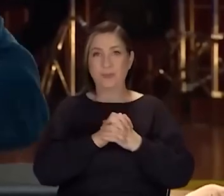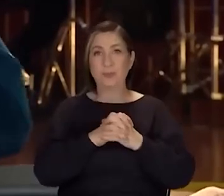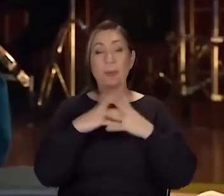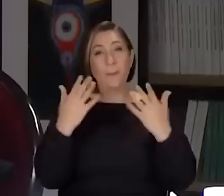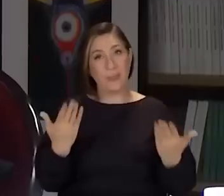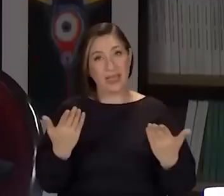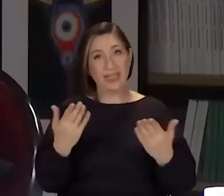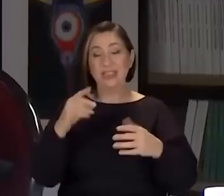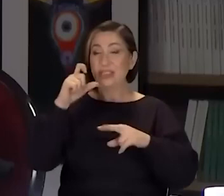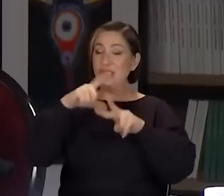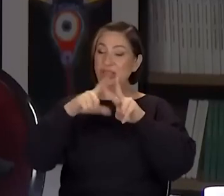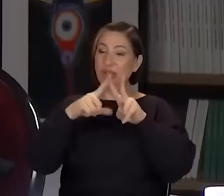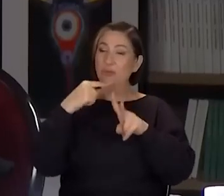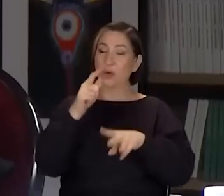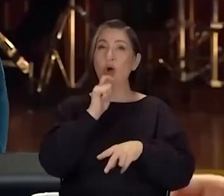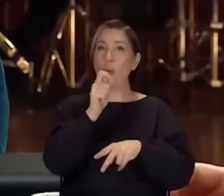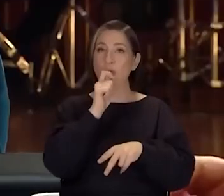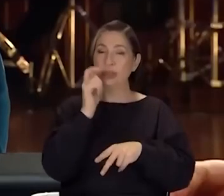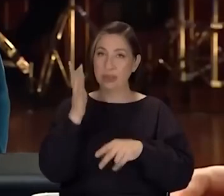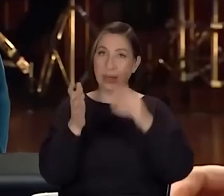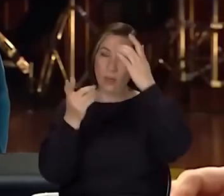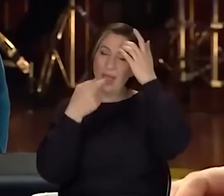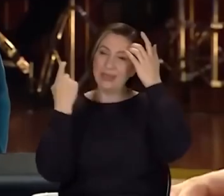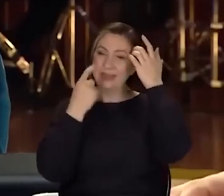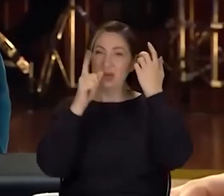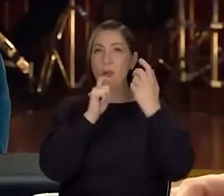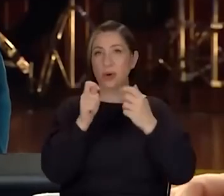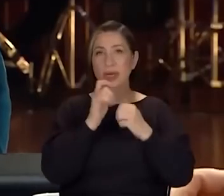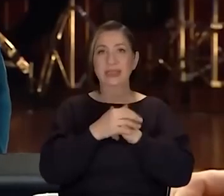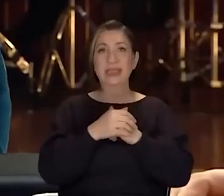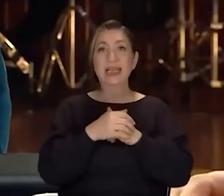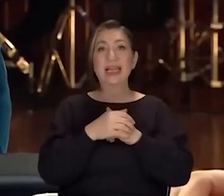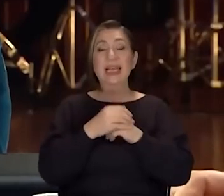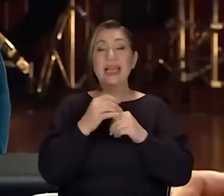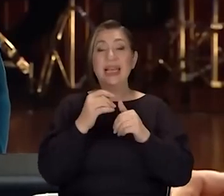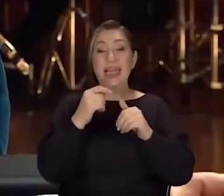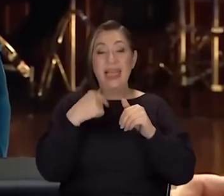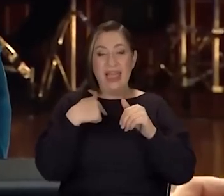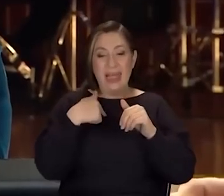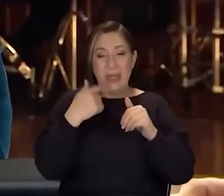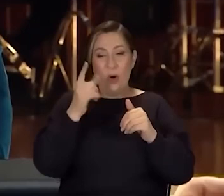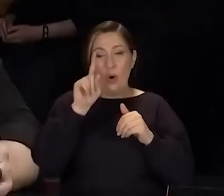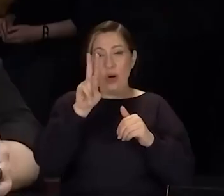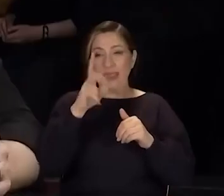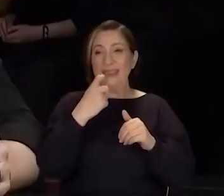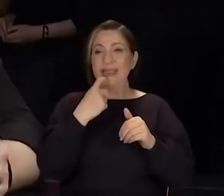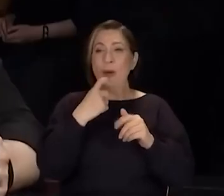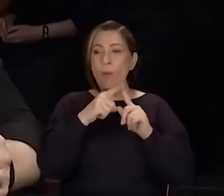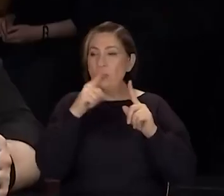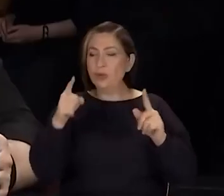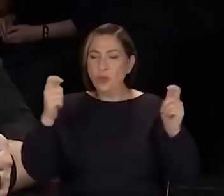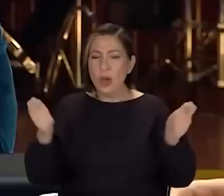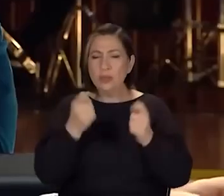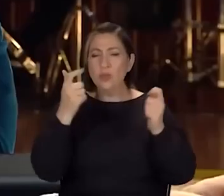Peki, Can diyor ki röportajında, bu eski bir röportaj, tekamülcüyüm. 12 sene boyunca